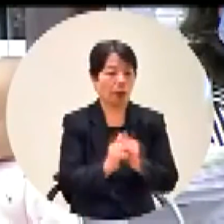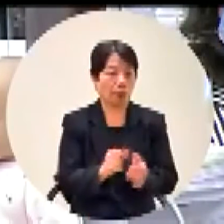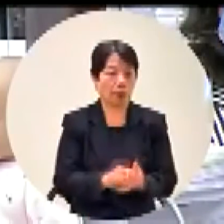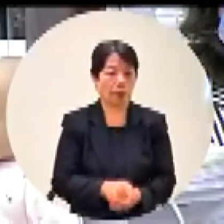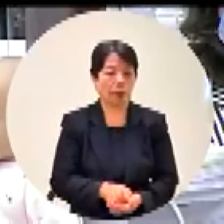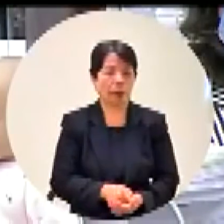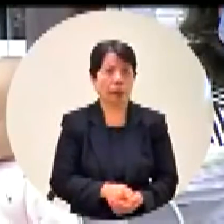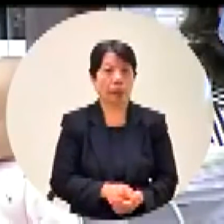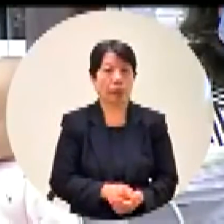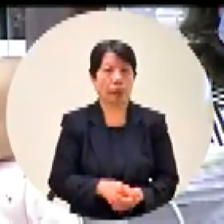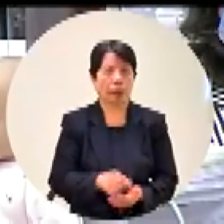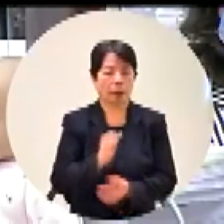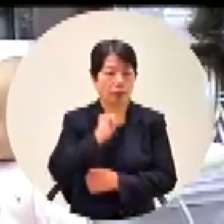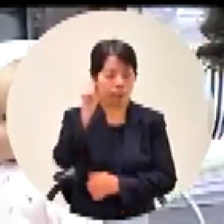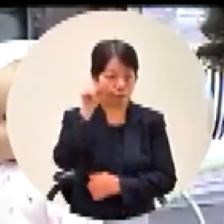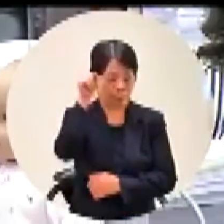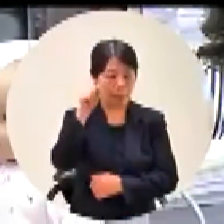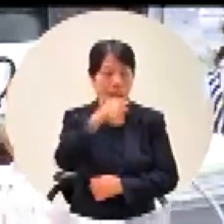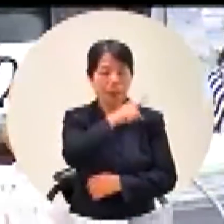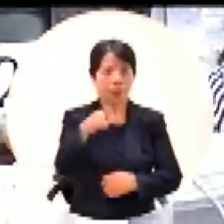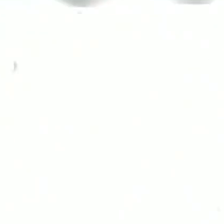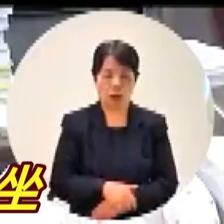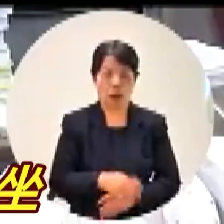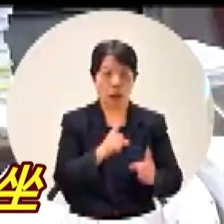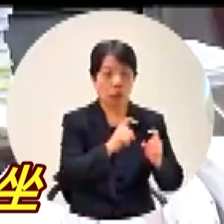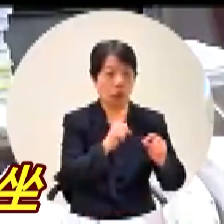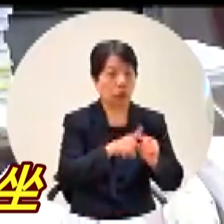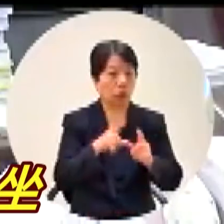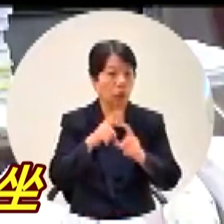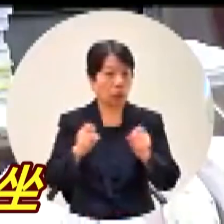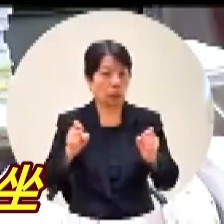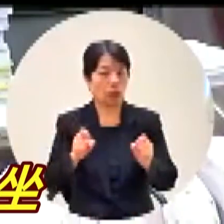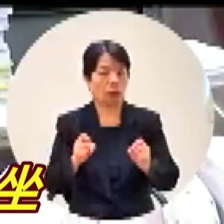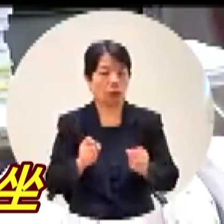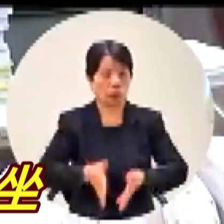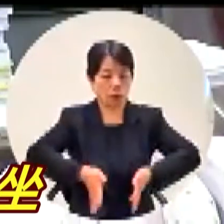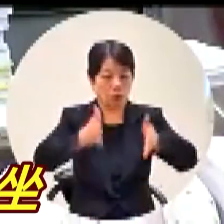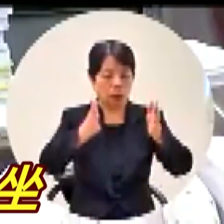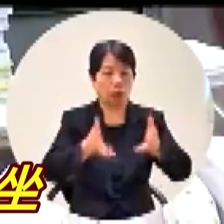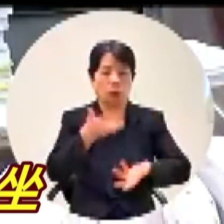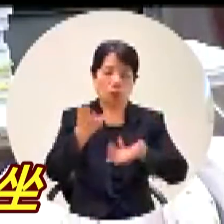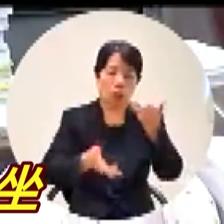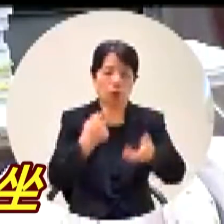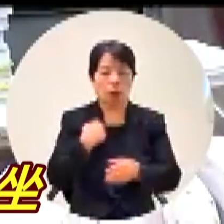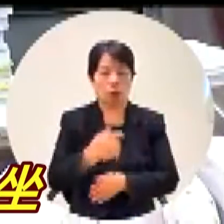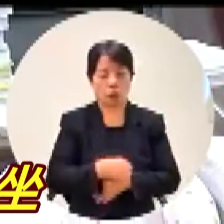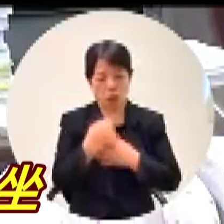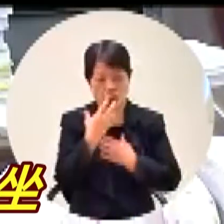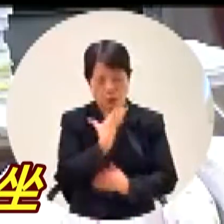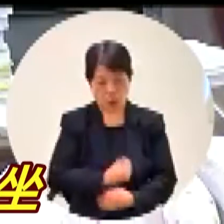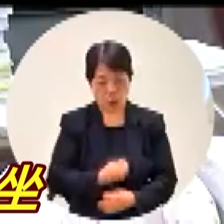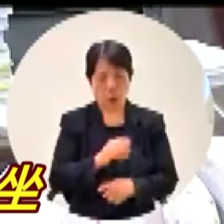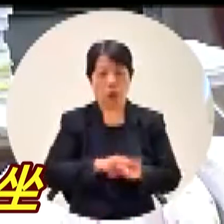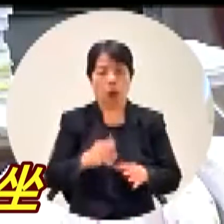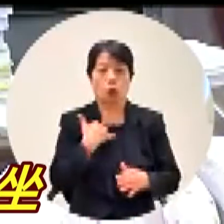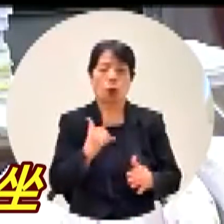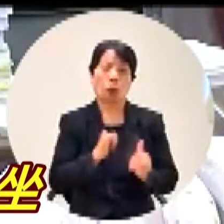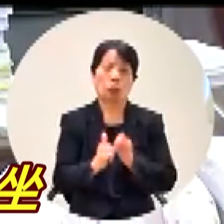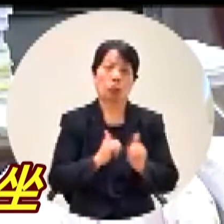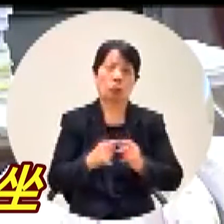正义的义的陈其迈立委不见了，忠诚我很伤心。 因为我是社工出